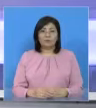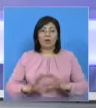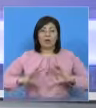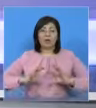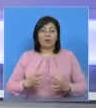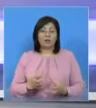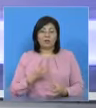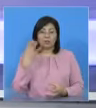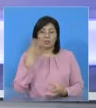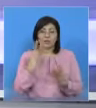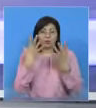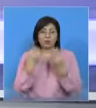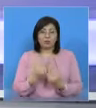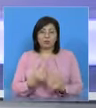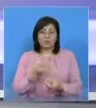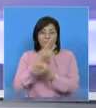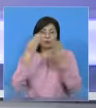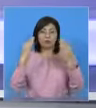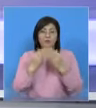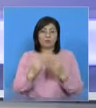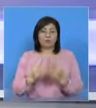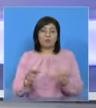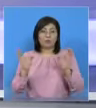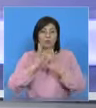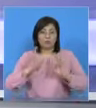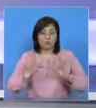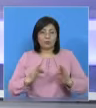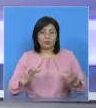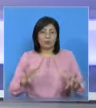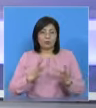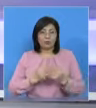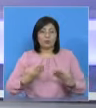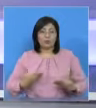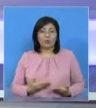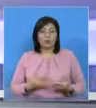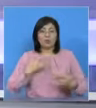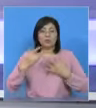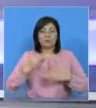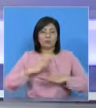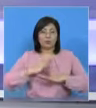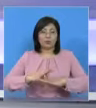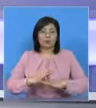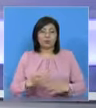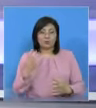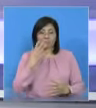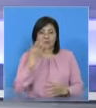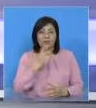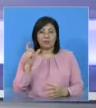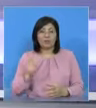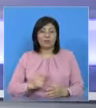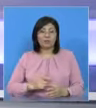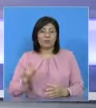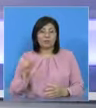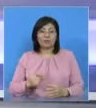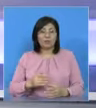Халқаралық сағиптар күніне орай мәдениет үйінде өнермен өрілген өмір атты концерт өтті. Жанары көрмесе де көкірек ояу жаны нәзік